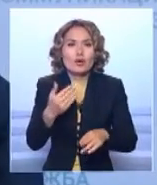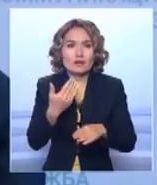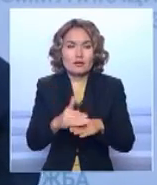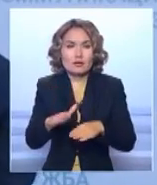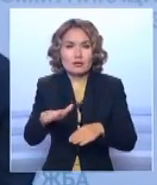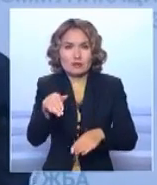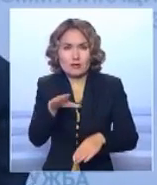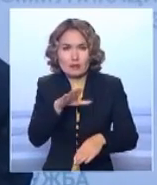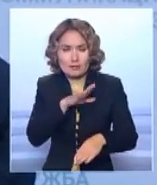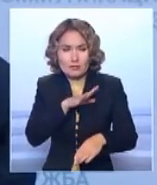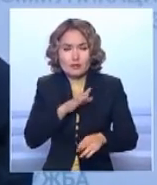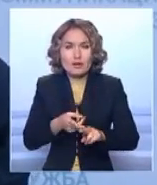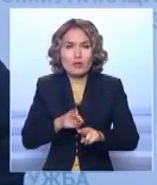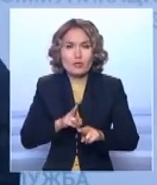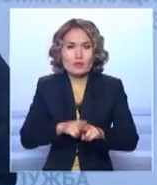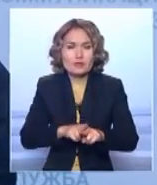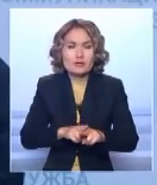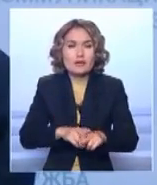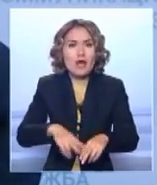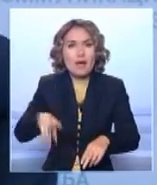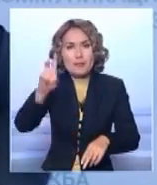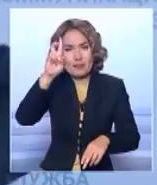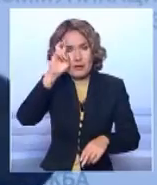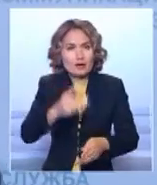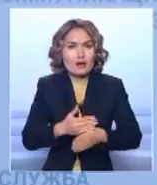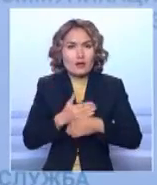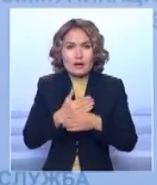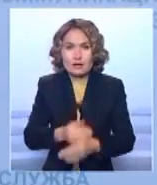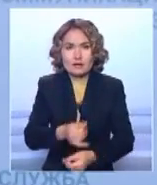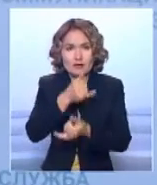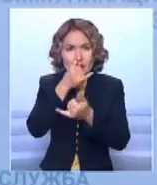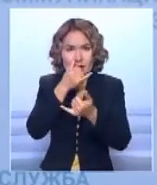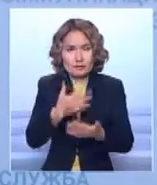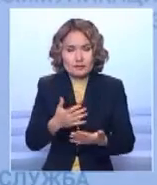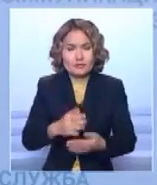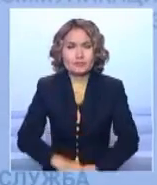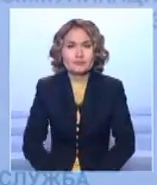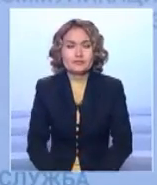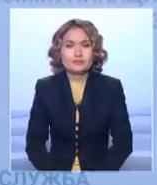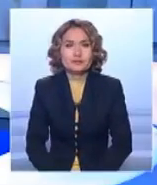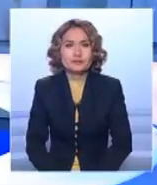арасына мемлекеттік орган араласпауға тиісті деп мен өзім де ойлаймын.